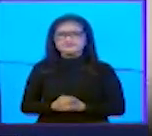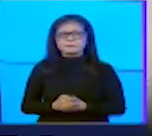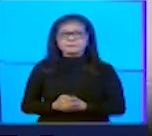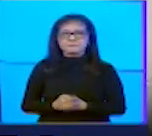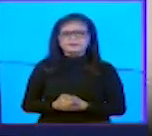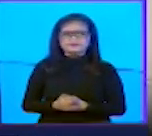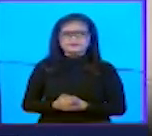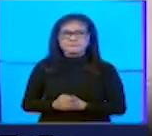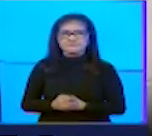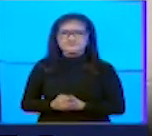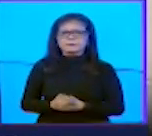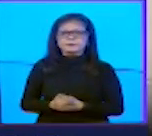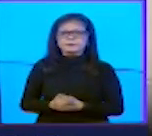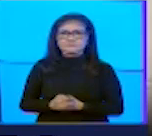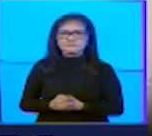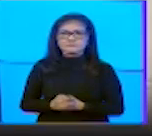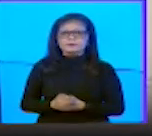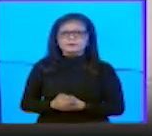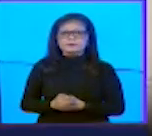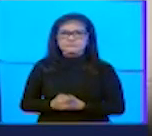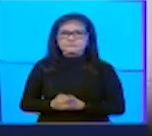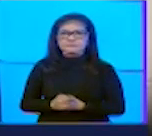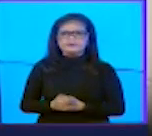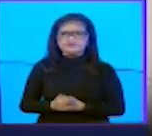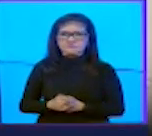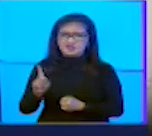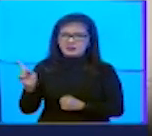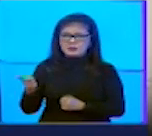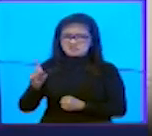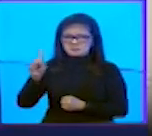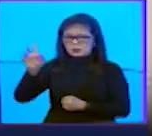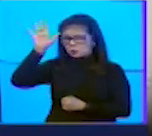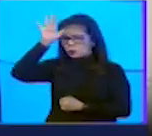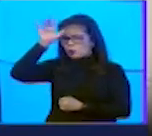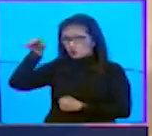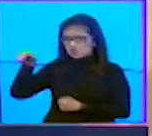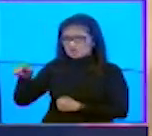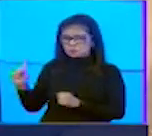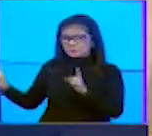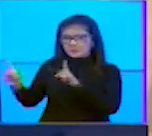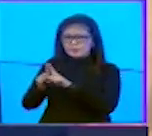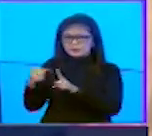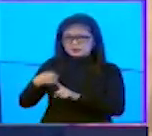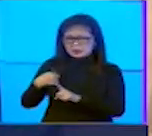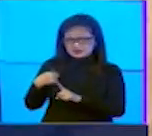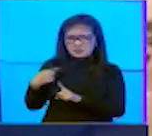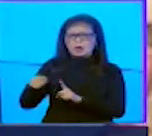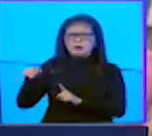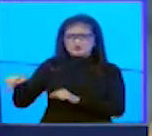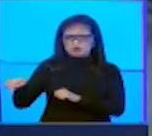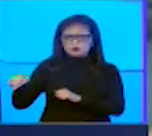Sama-sama termasuk santri yang suka mendampingi dan sesudah di swab, tadi malam